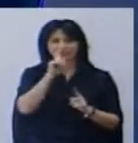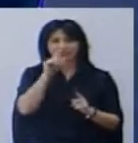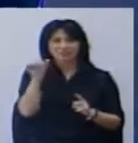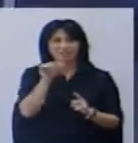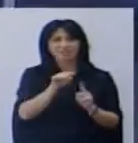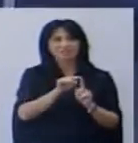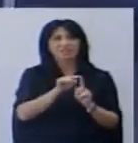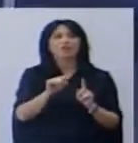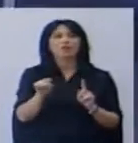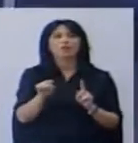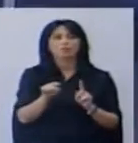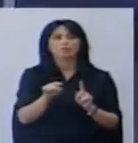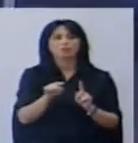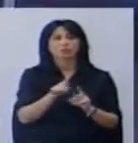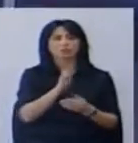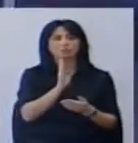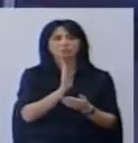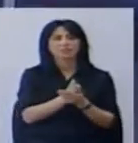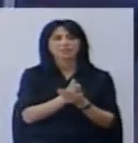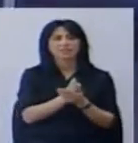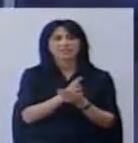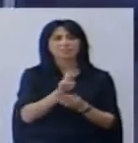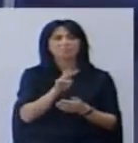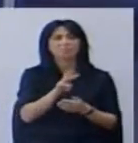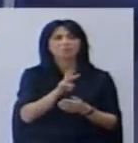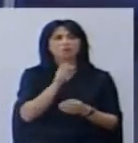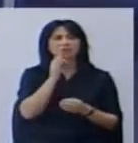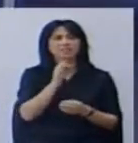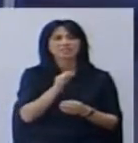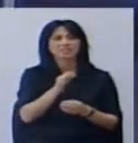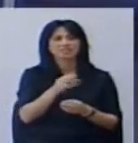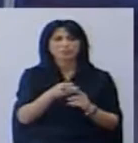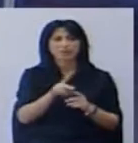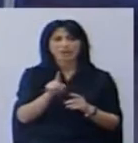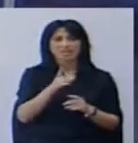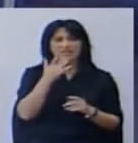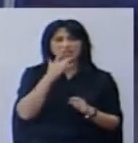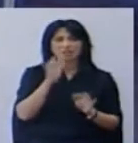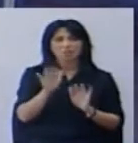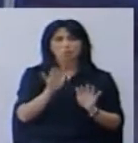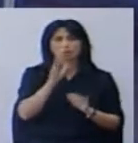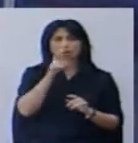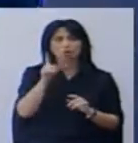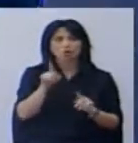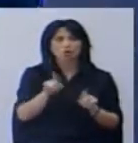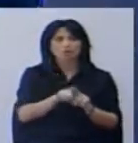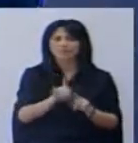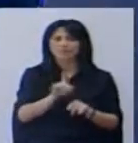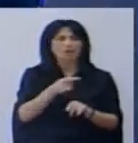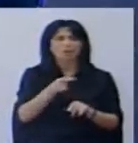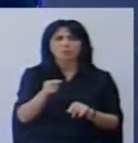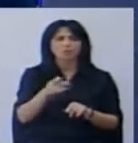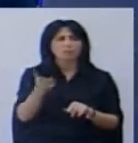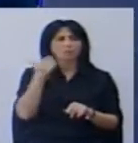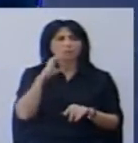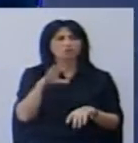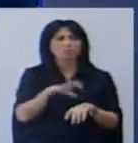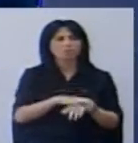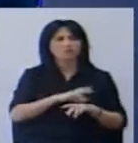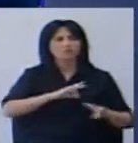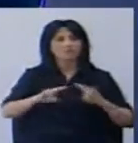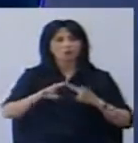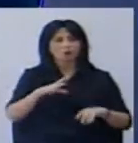ახლავის განმავლობაში. Პირდაპირი მეთოდები ხარ რომ გითხრათ რომ ის ფონია რაც ნაციონალური მოძრაობის დროს იყოს ეს გამორიცხეთ, იმიტომ რომ მაშინ ფაქტიურად